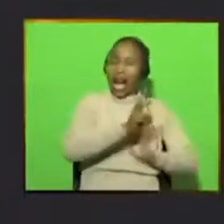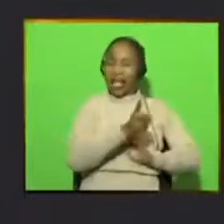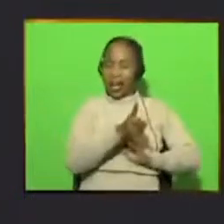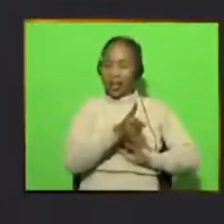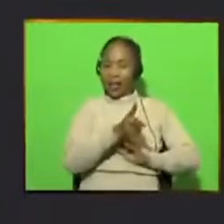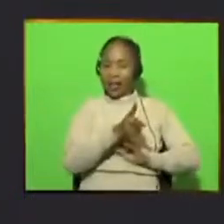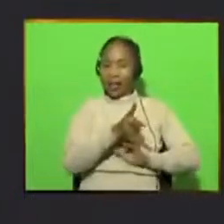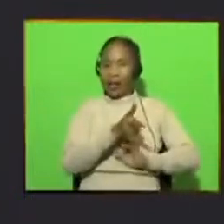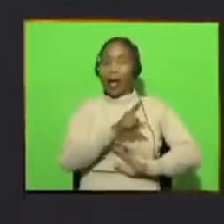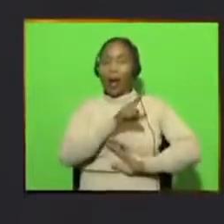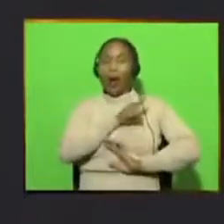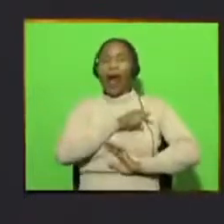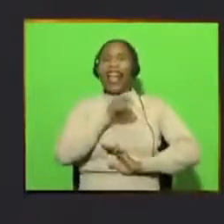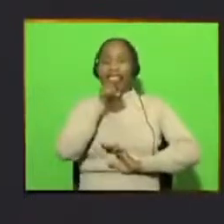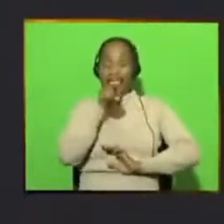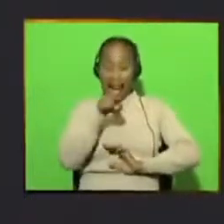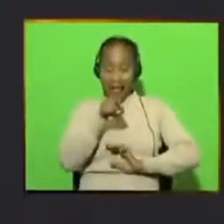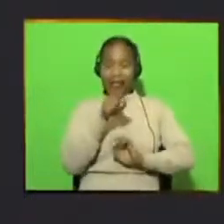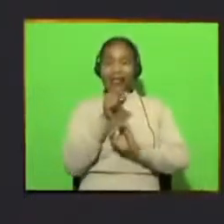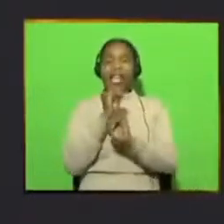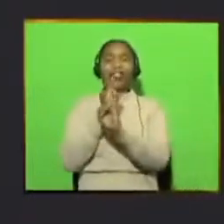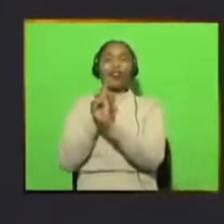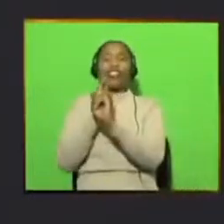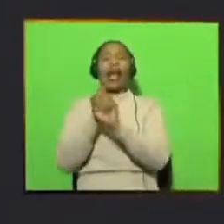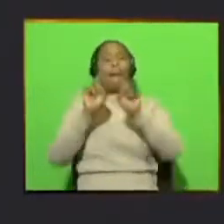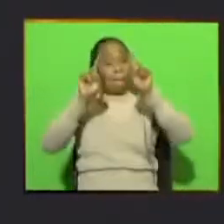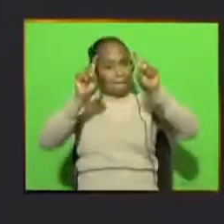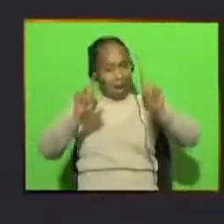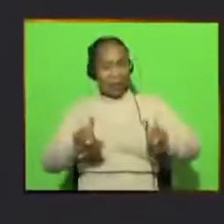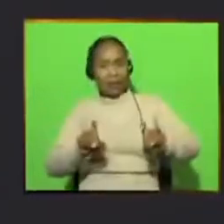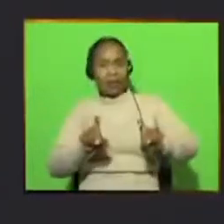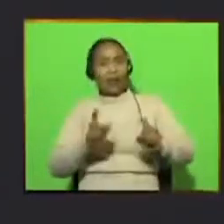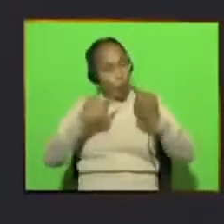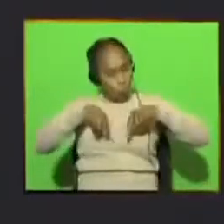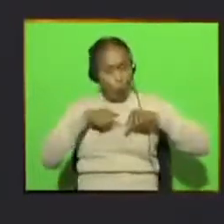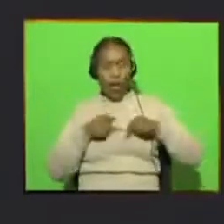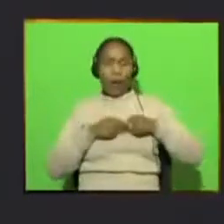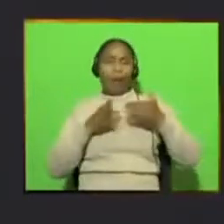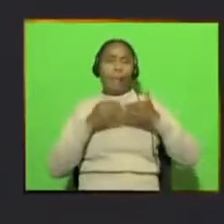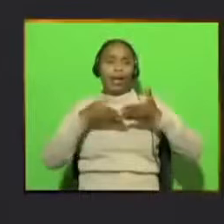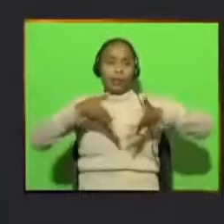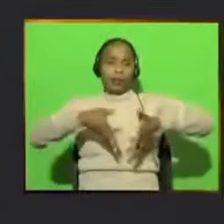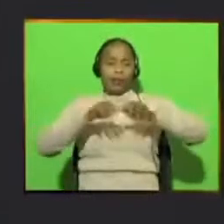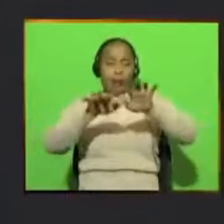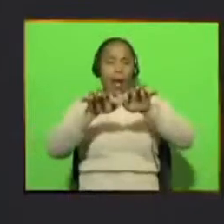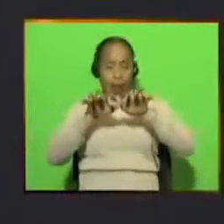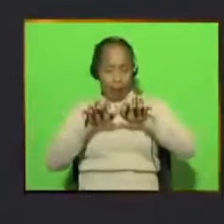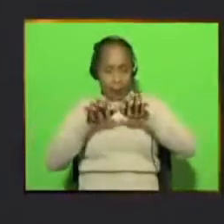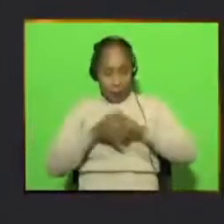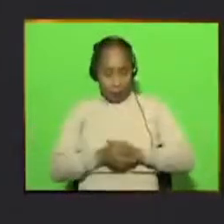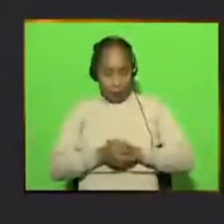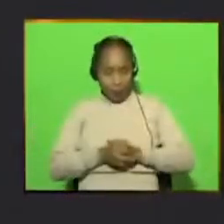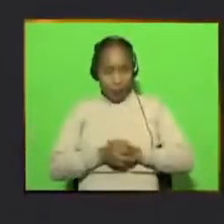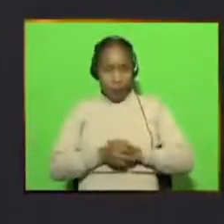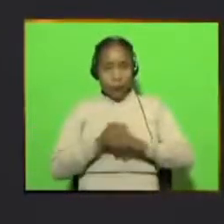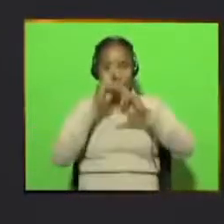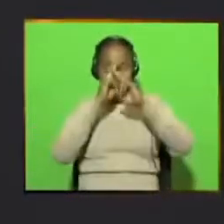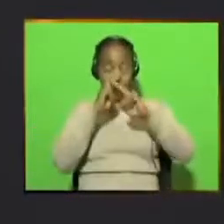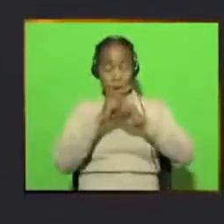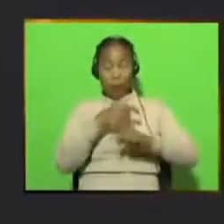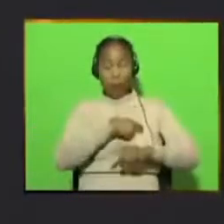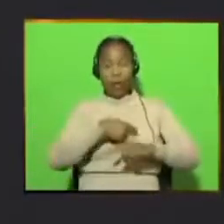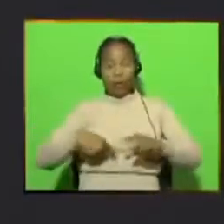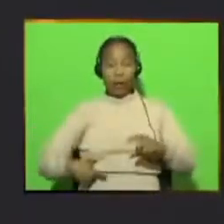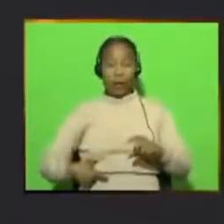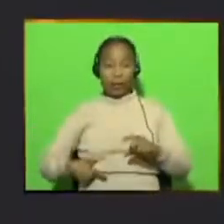our constitutional obligation as members of Parliament. Honourable President,